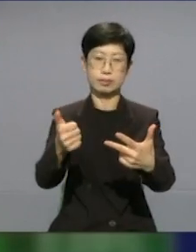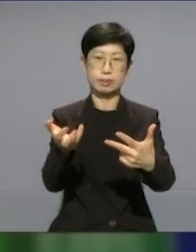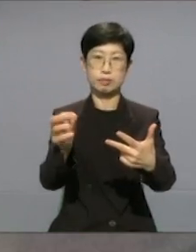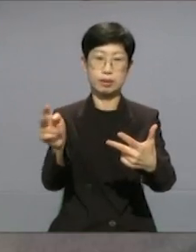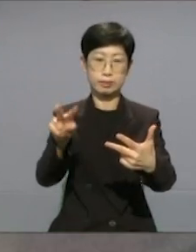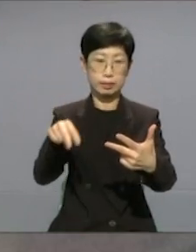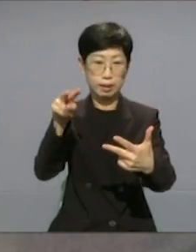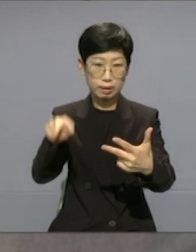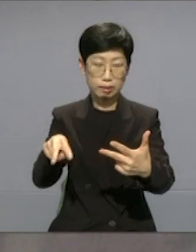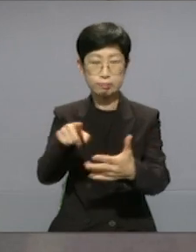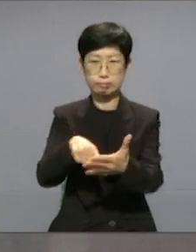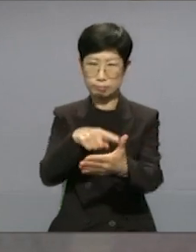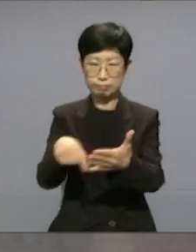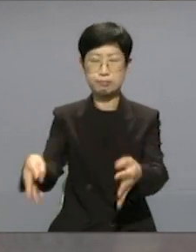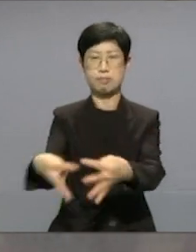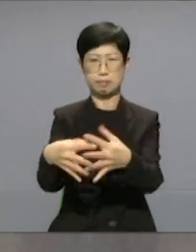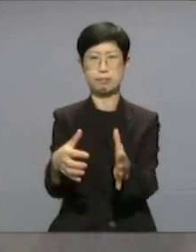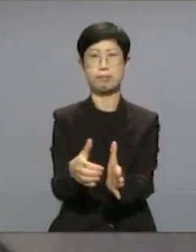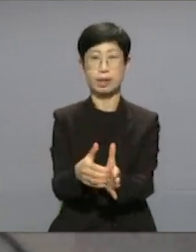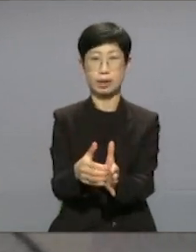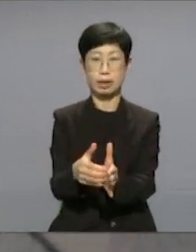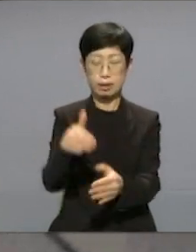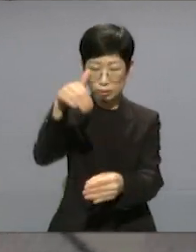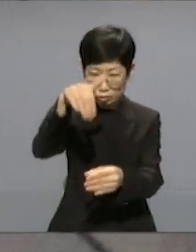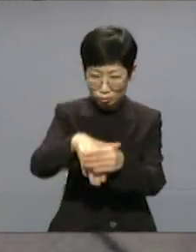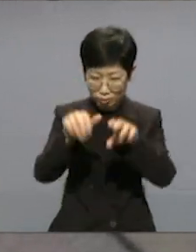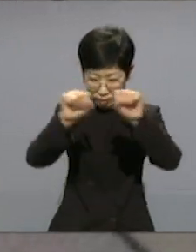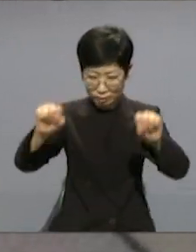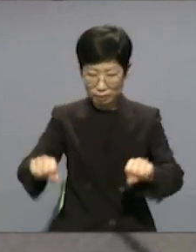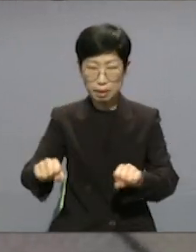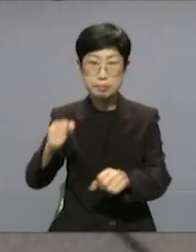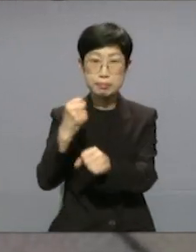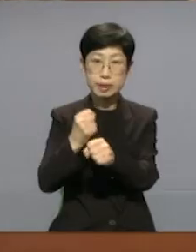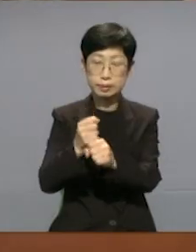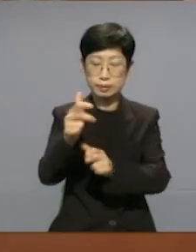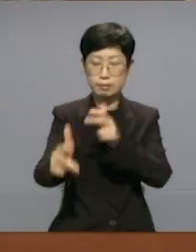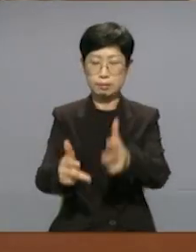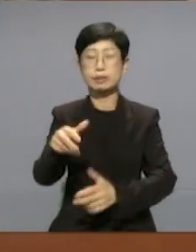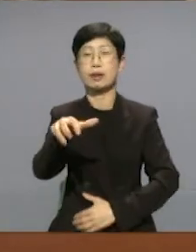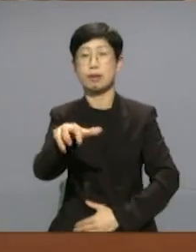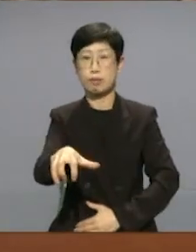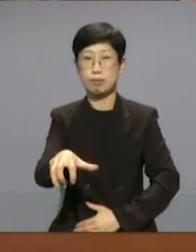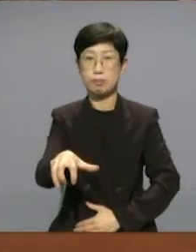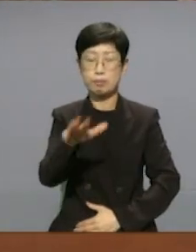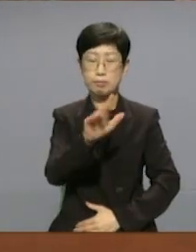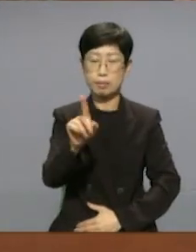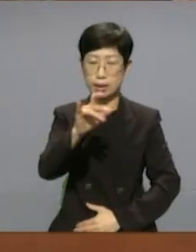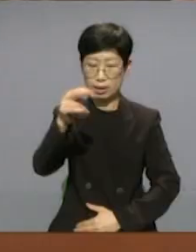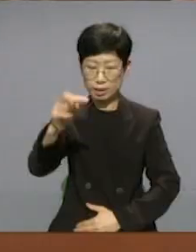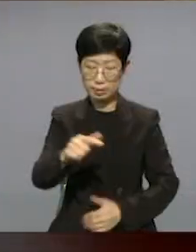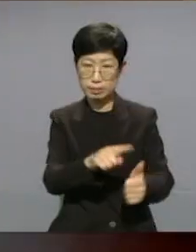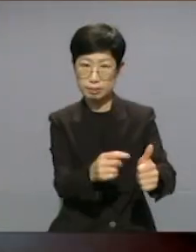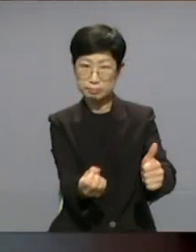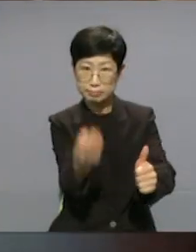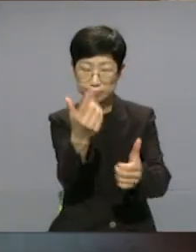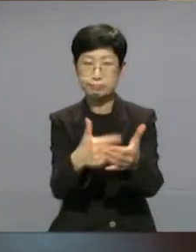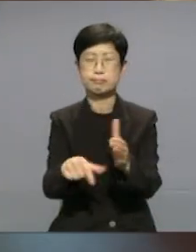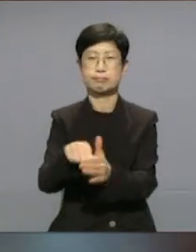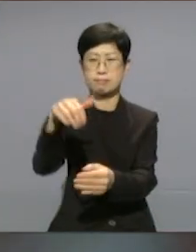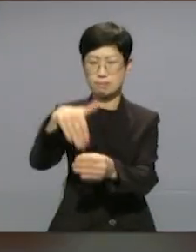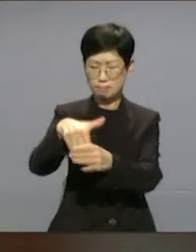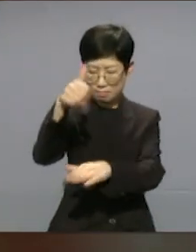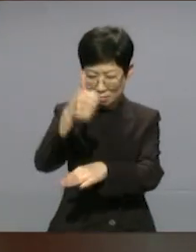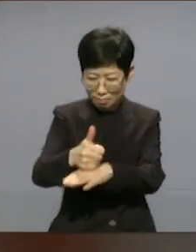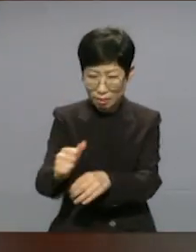Wall Street Journal. 대선 당시 폭스뉴스는 투표 시스템 개발 업체인 도미니언이 조 바이든 미국 대통령 후보 당선을 위해 투표